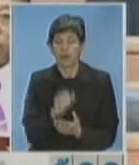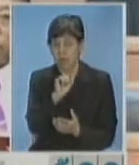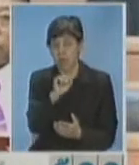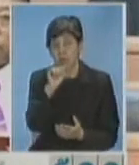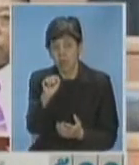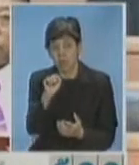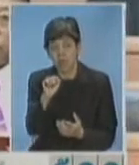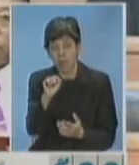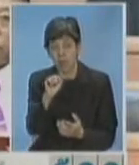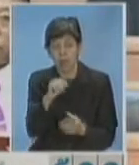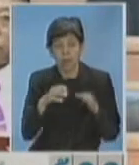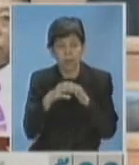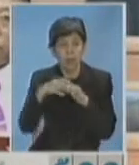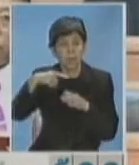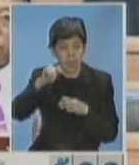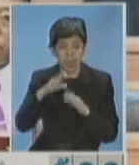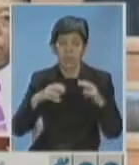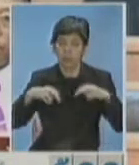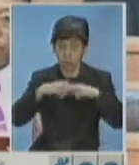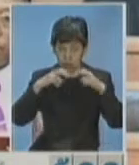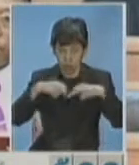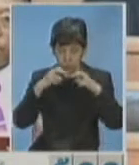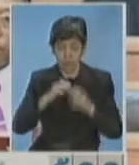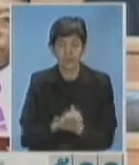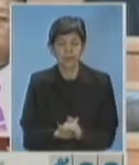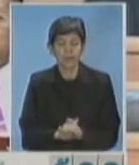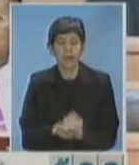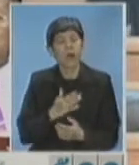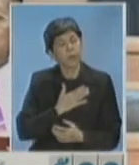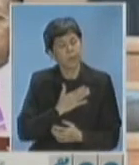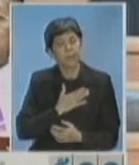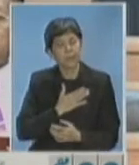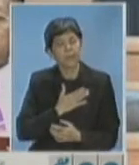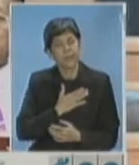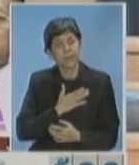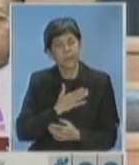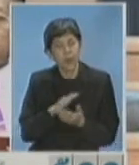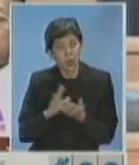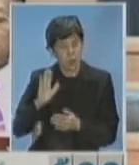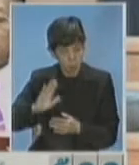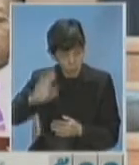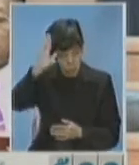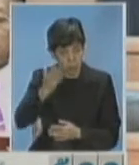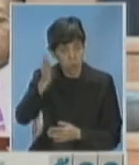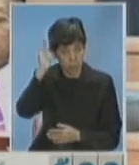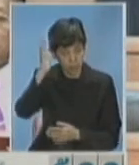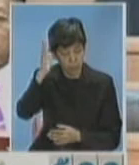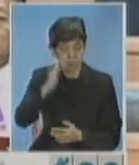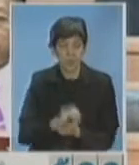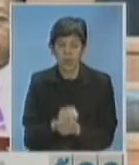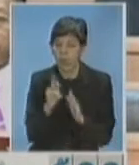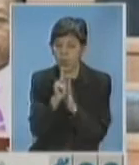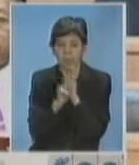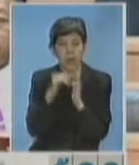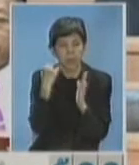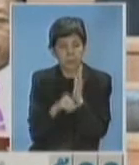ชิกสภาผู้แทนราษฎรพรรคเพื่อไทยจังหวัดสุรินทร์ผมต้องขอประท้วงผู้อภิปรายตามผิด